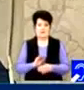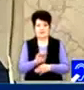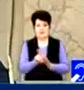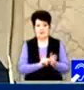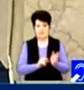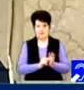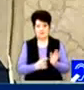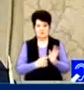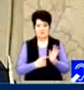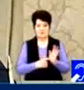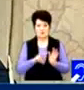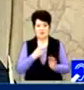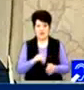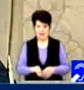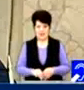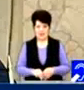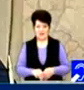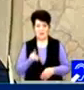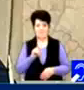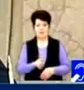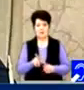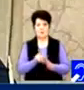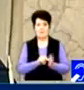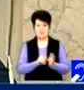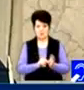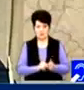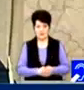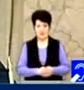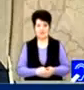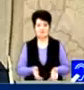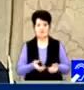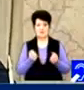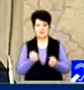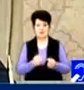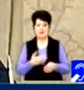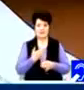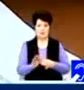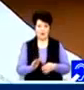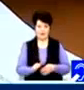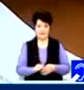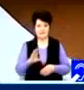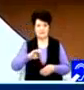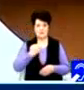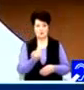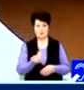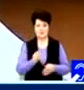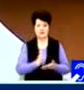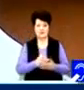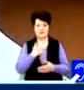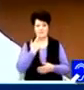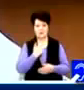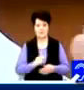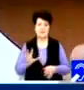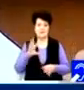și acest 600 RON pentru pensionari și deținătorii de alocații sociale este vorba că ele trebuie